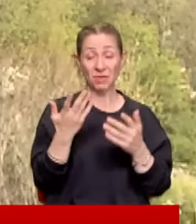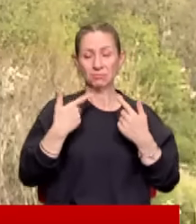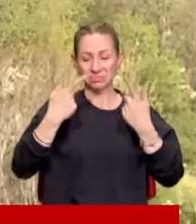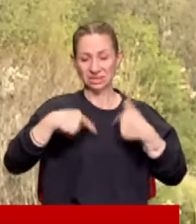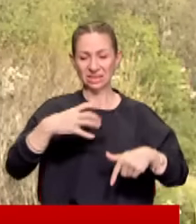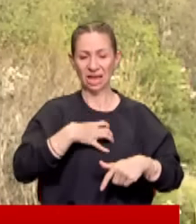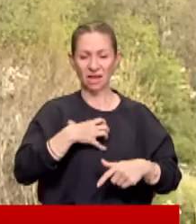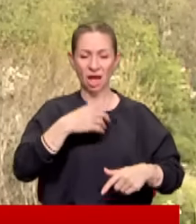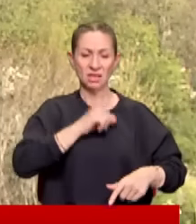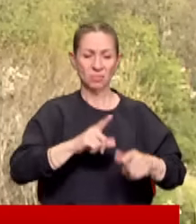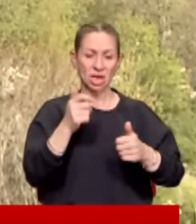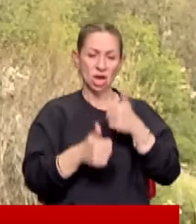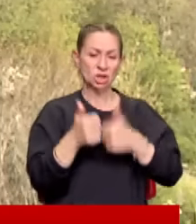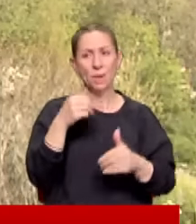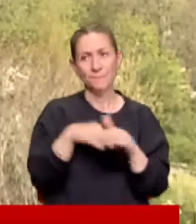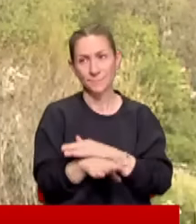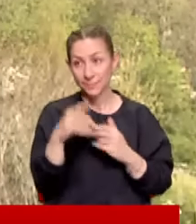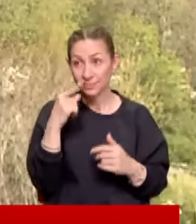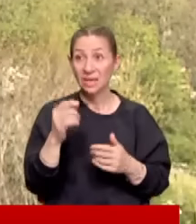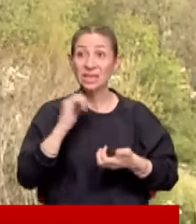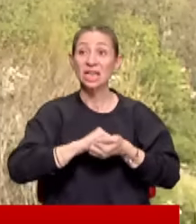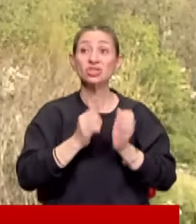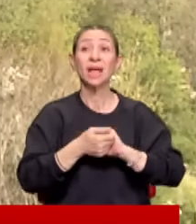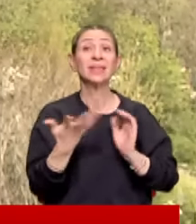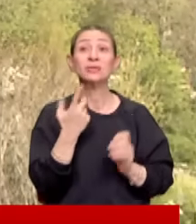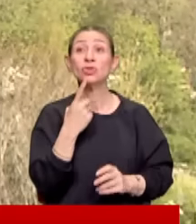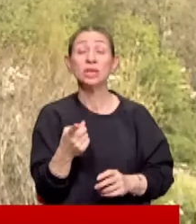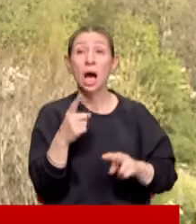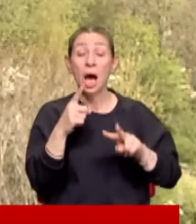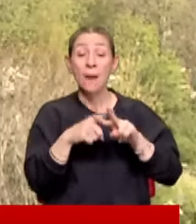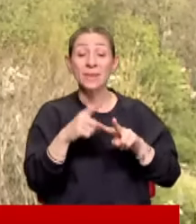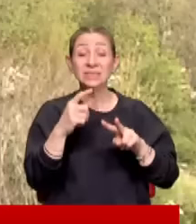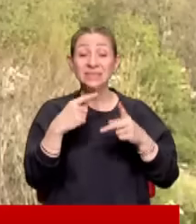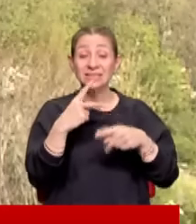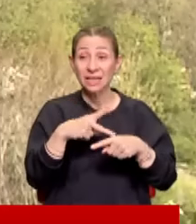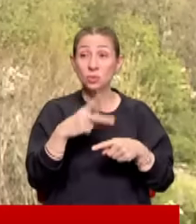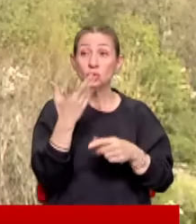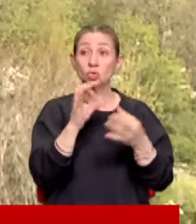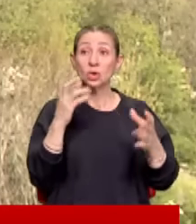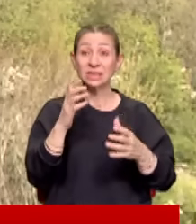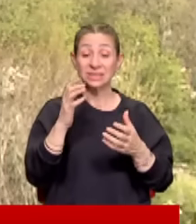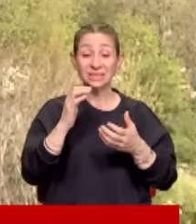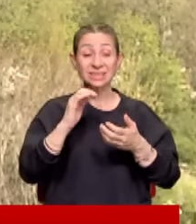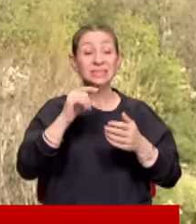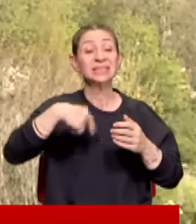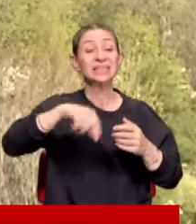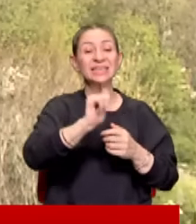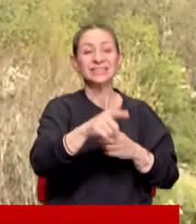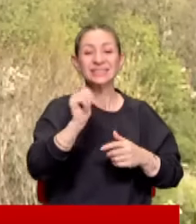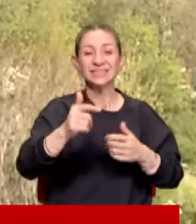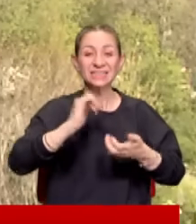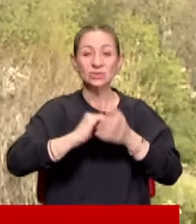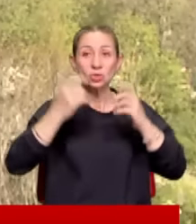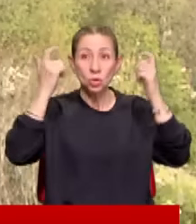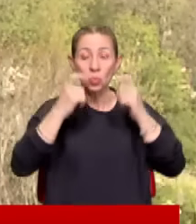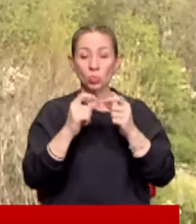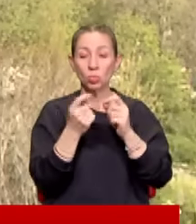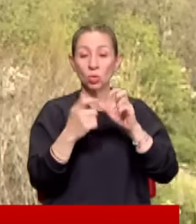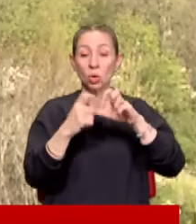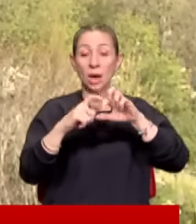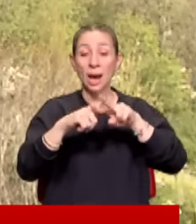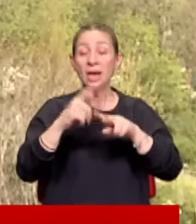kendi adaylarımıza yarışa girelim dediler. Teşkilat ne söyledi? Ahmet Zeki Üçok'un aktardığına göre teşkilatlardan sorumlu isim Buğra